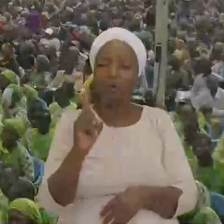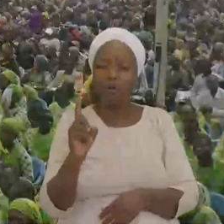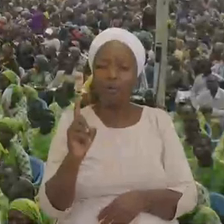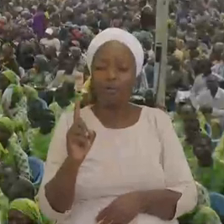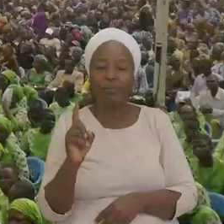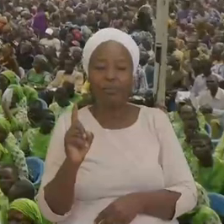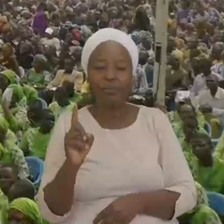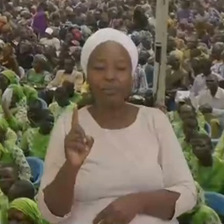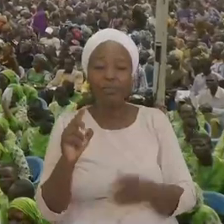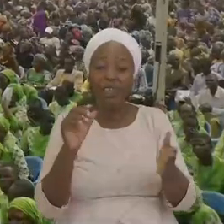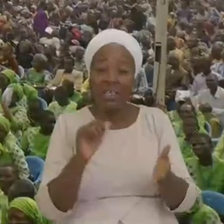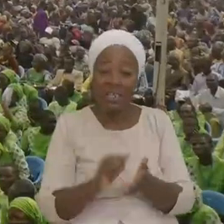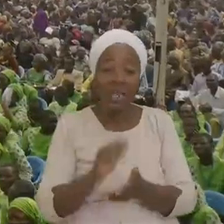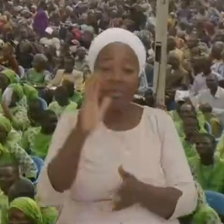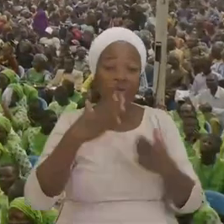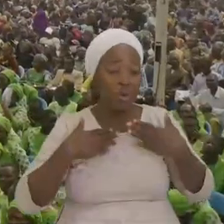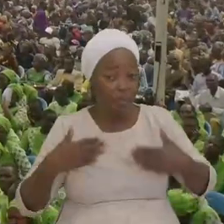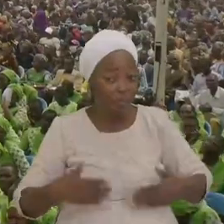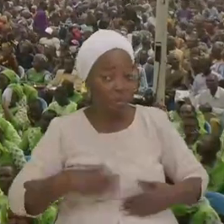l'habitude est si bâtie en toi